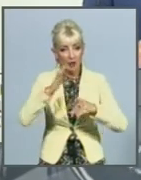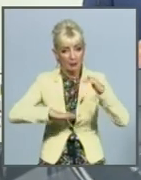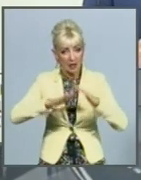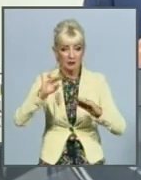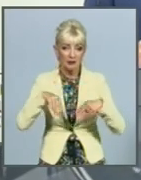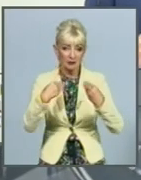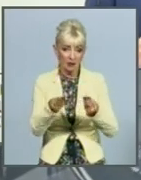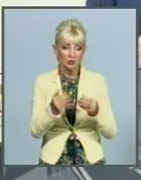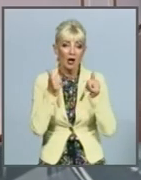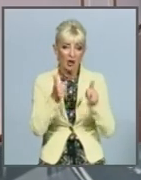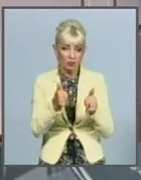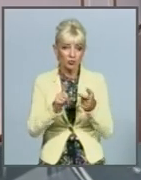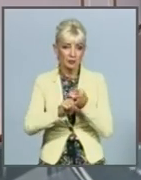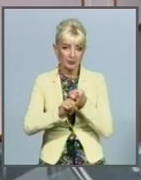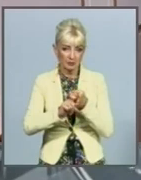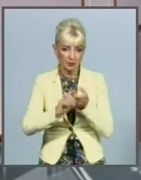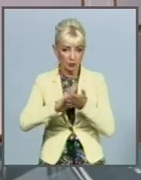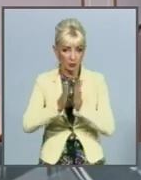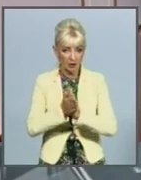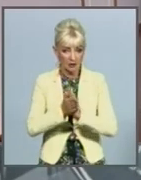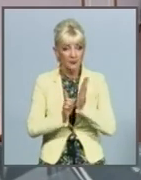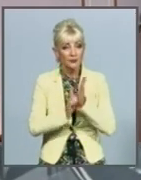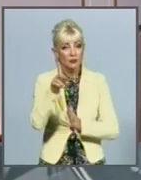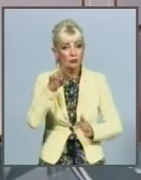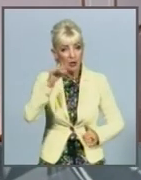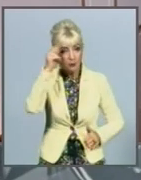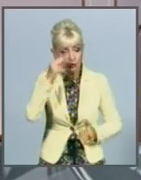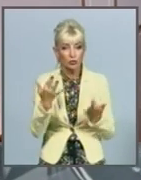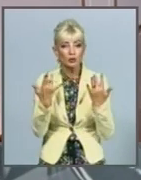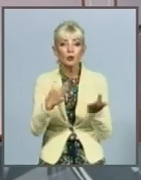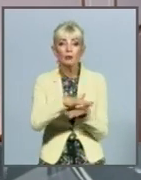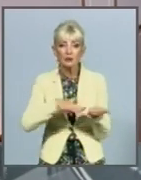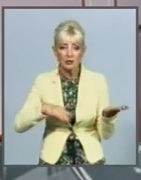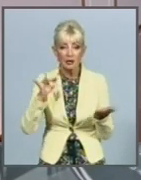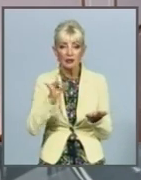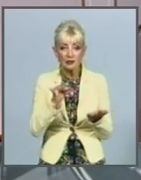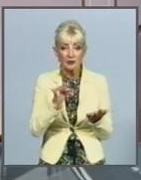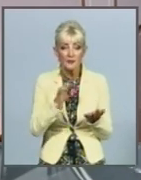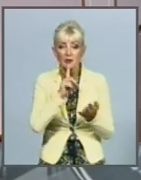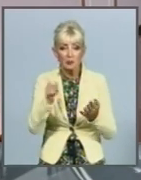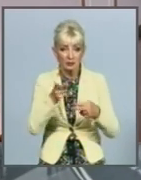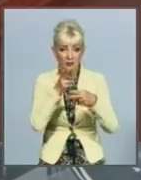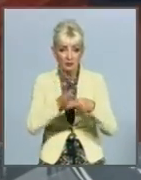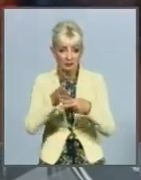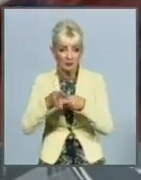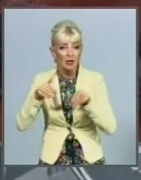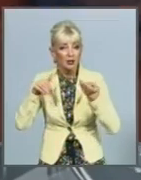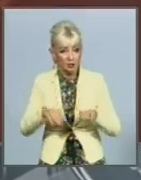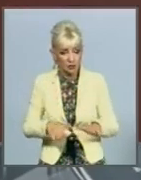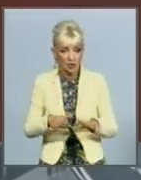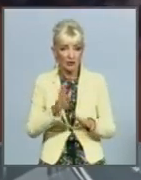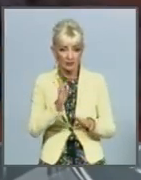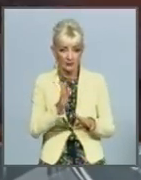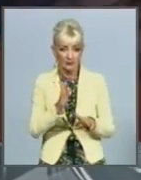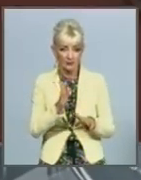позитивний епідемічний ефект. Тож, чи розпочнеться навчання, скільки триватиме і чи не перериватиметься, вирішуватимуть в